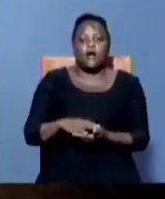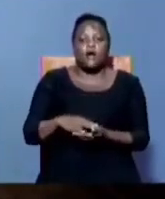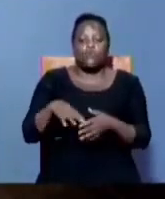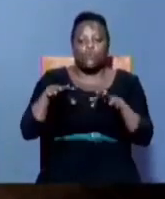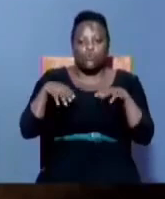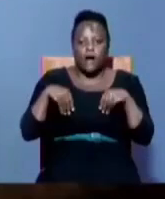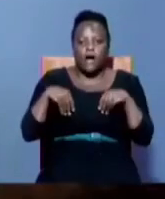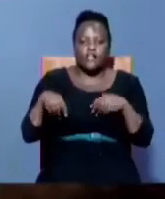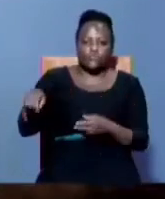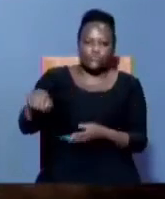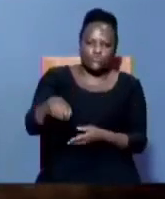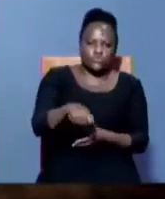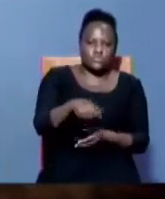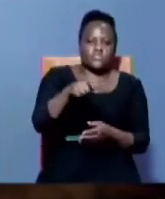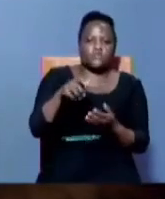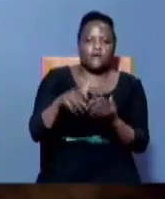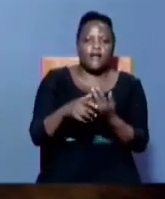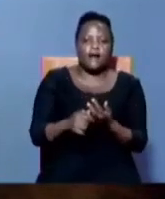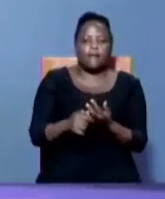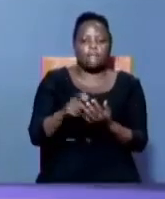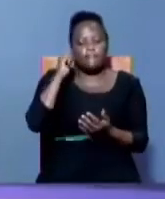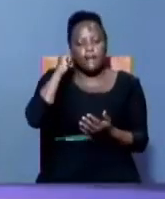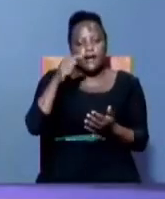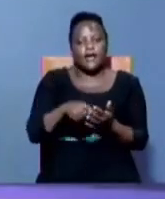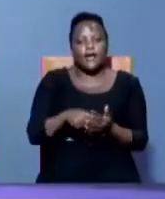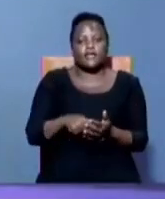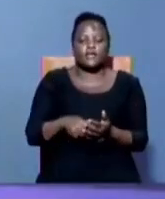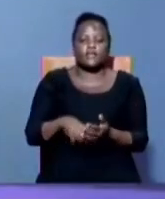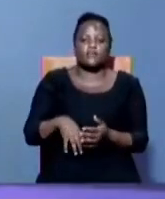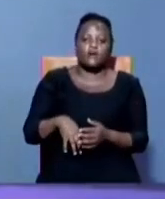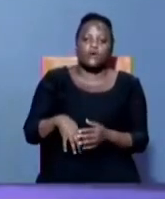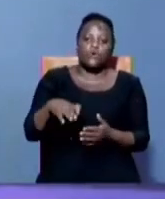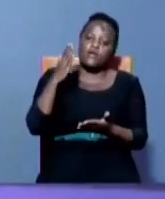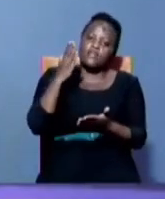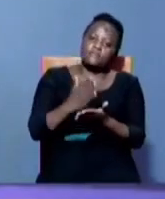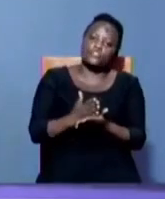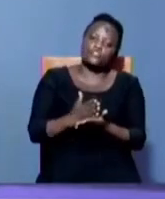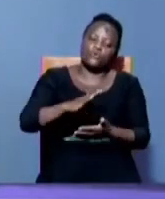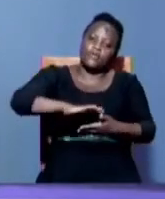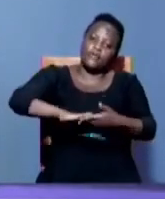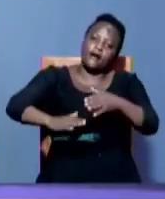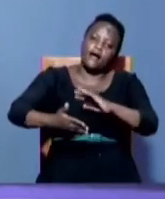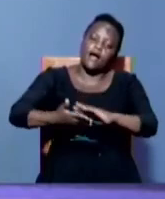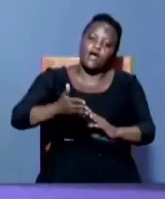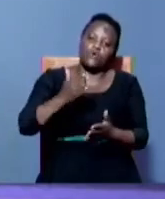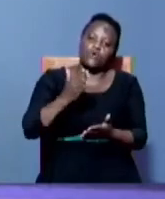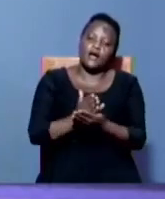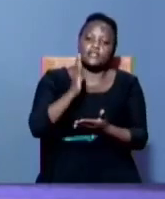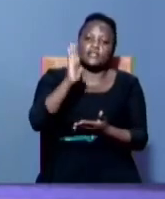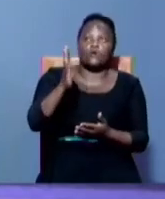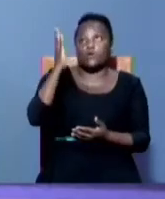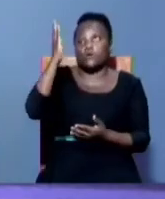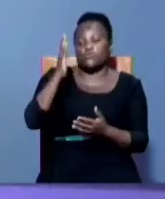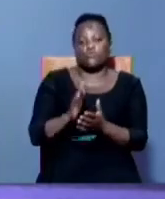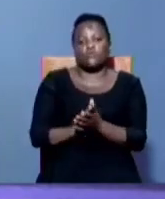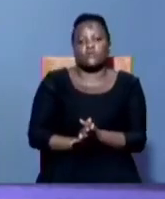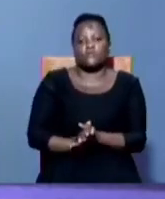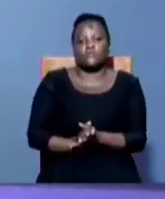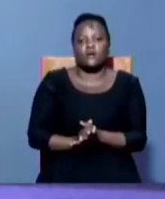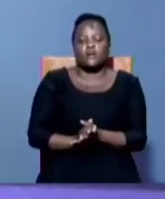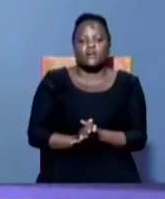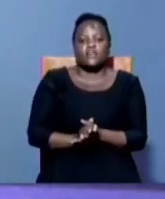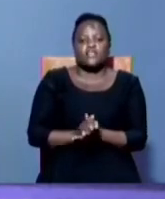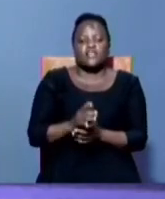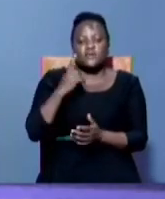damu, maana yake umethibitishwa kwenye agano kati yako na Mungu. Damu ndio ilikuwa inawaingiza taifa zima, kama wao